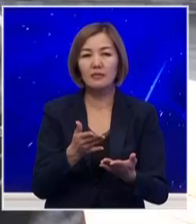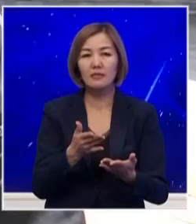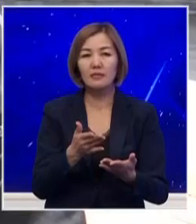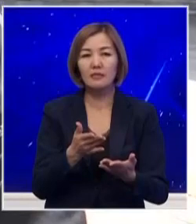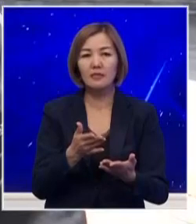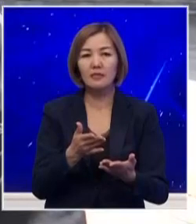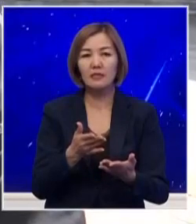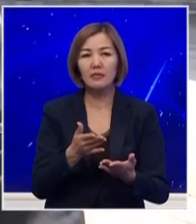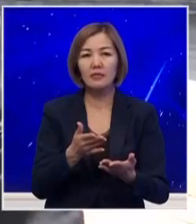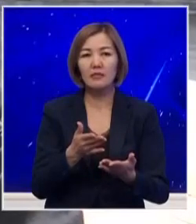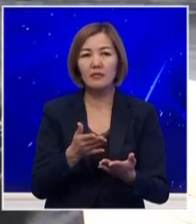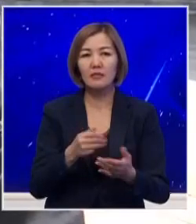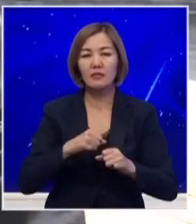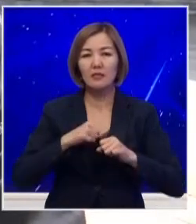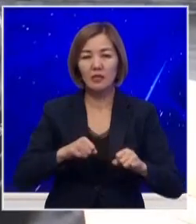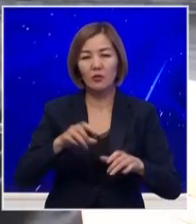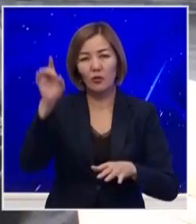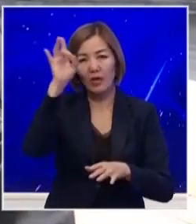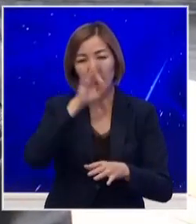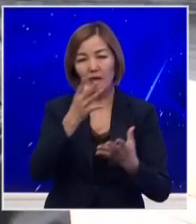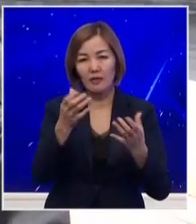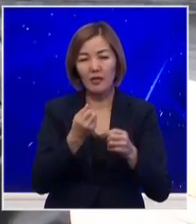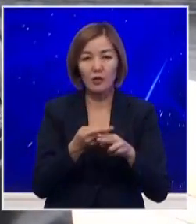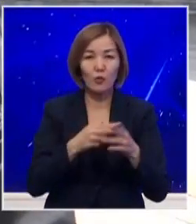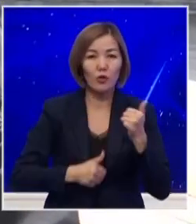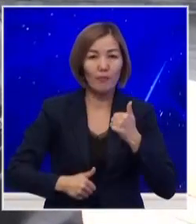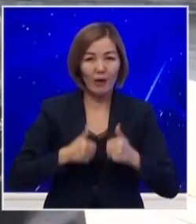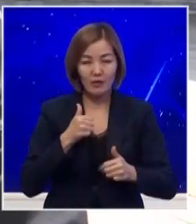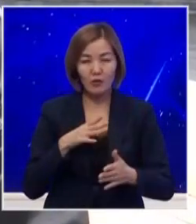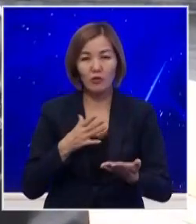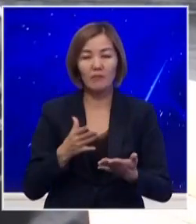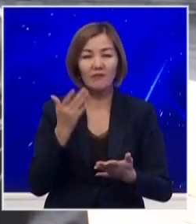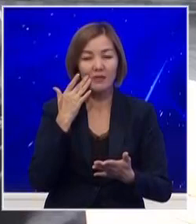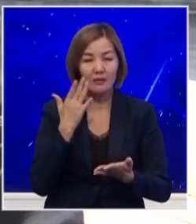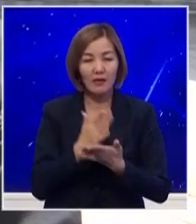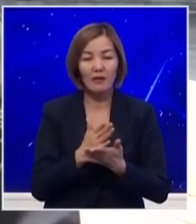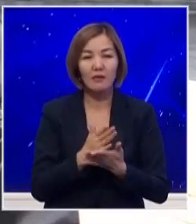атамыздың герой атағын алғанына мақтан тұтамыз әрқашанда.